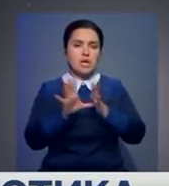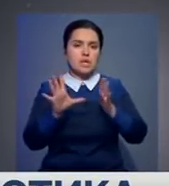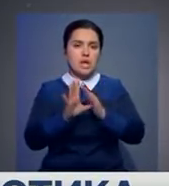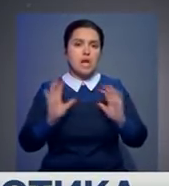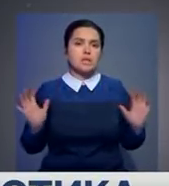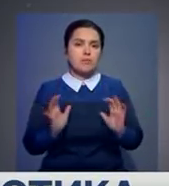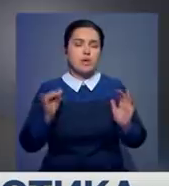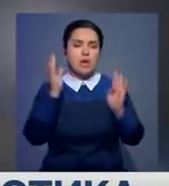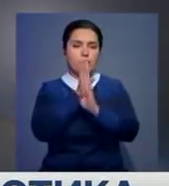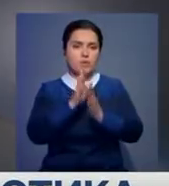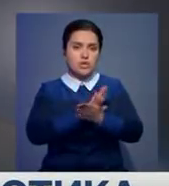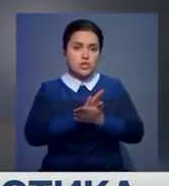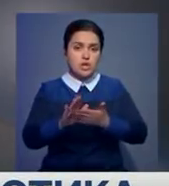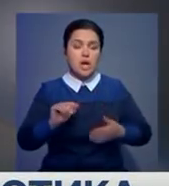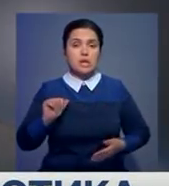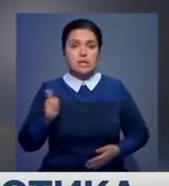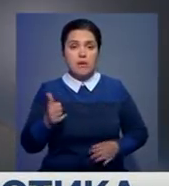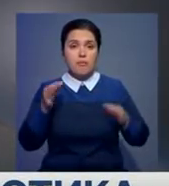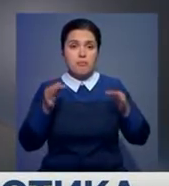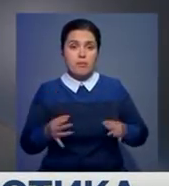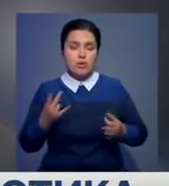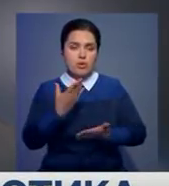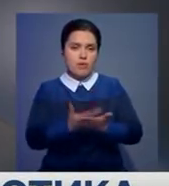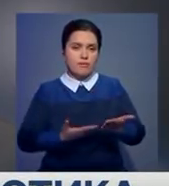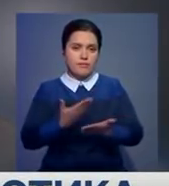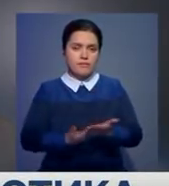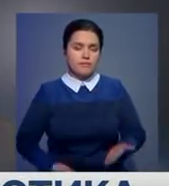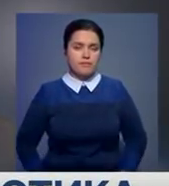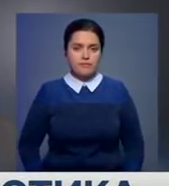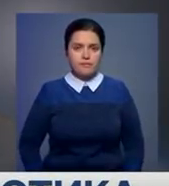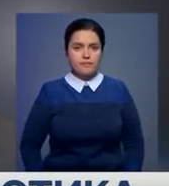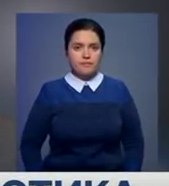и сохранением климата. Главное – правильно подать информацию.